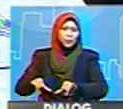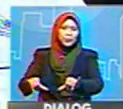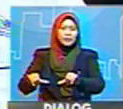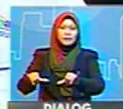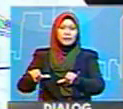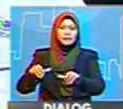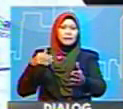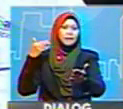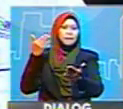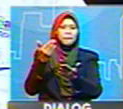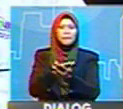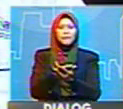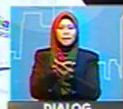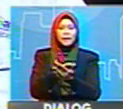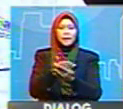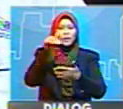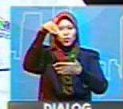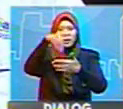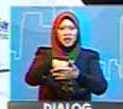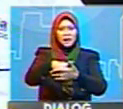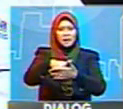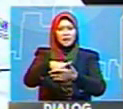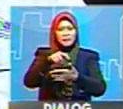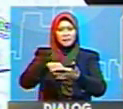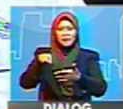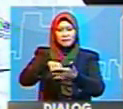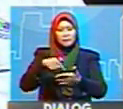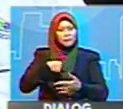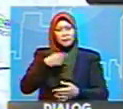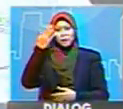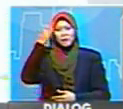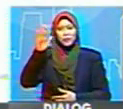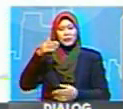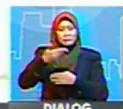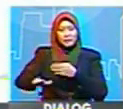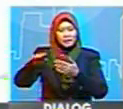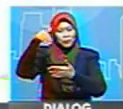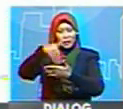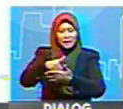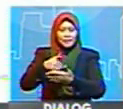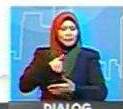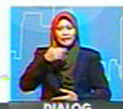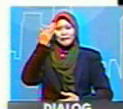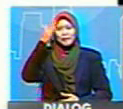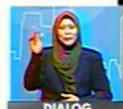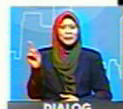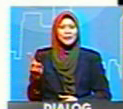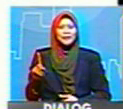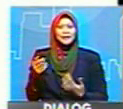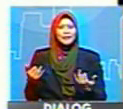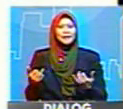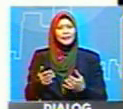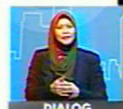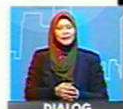sehingga sampai pilihan rayalah kut Sebab saya pun tak tahu lagi lepas pilihan Raya ada di mana kan insya-allah pastinya okey apa pun